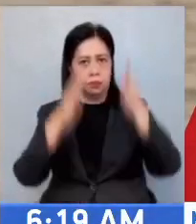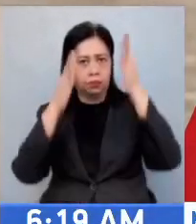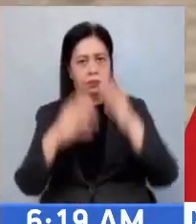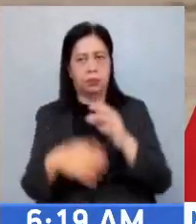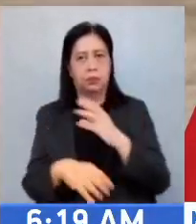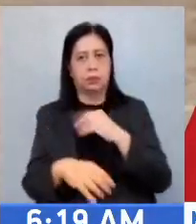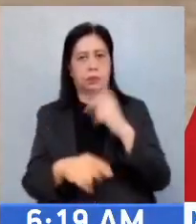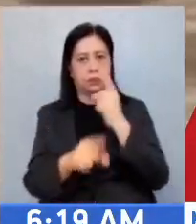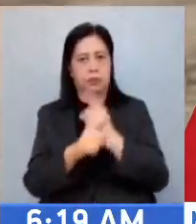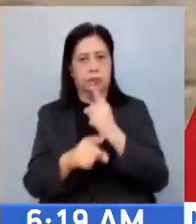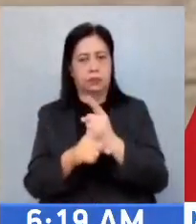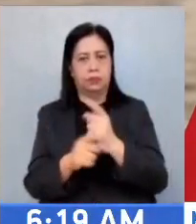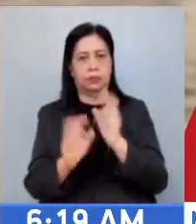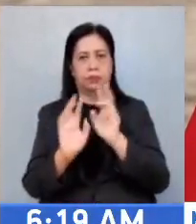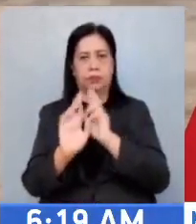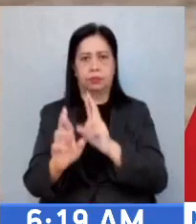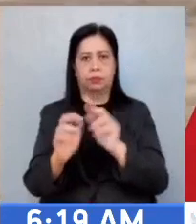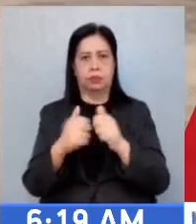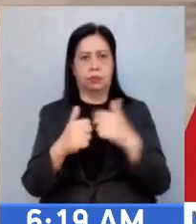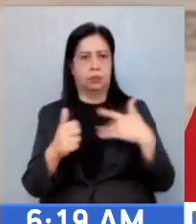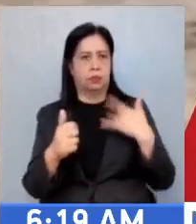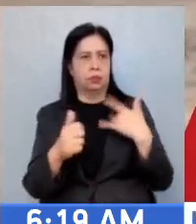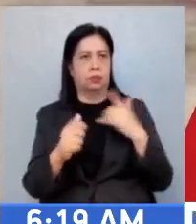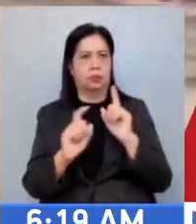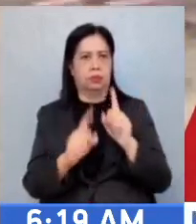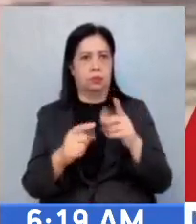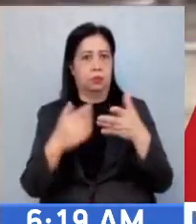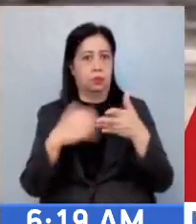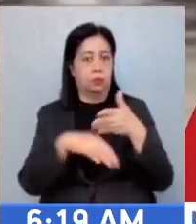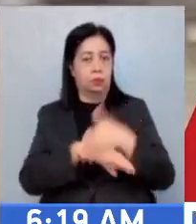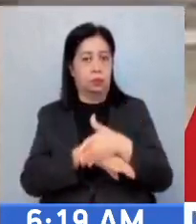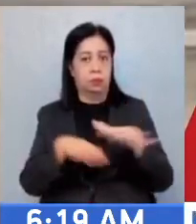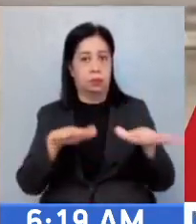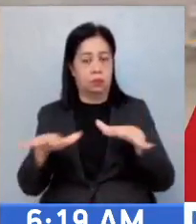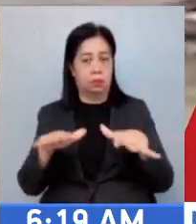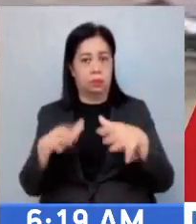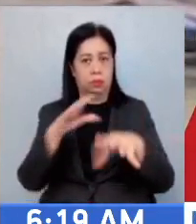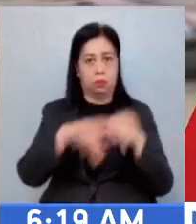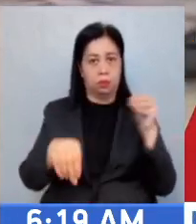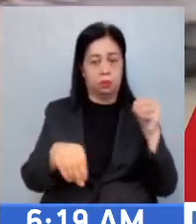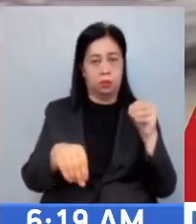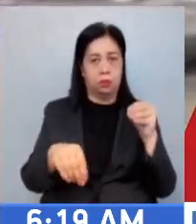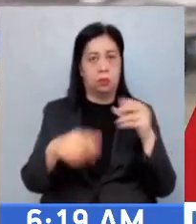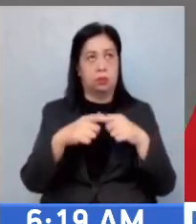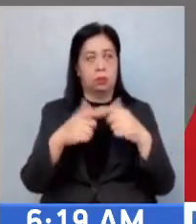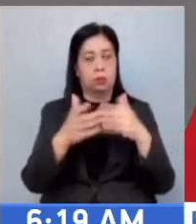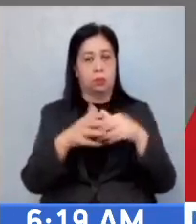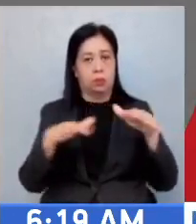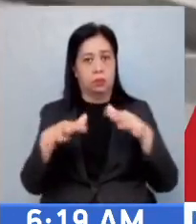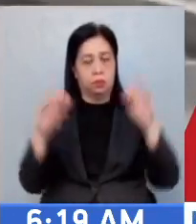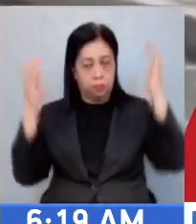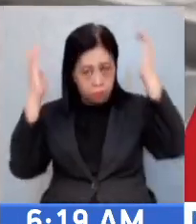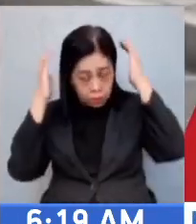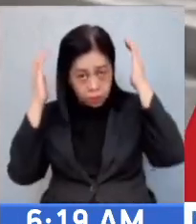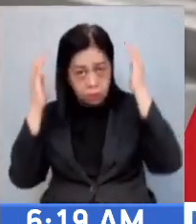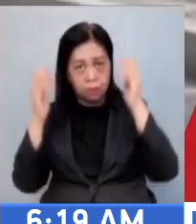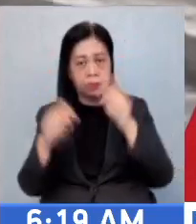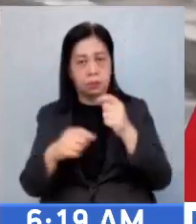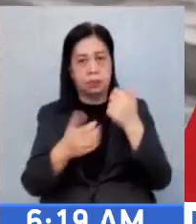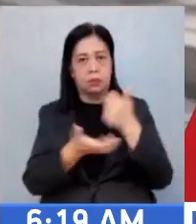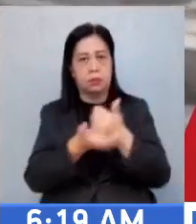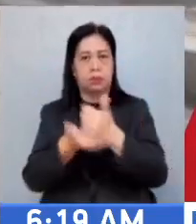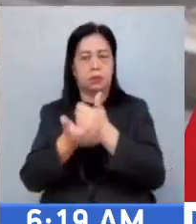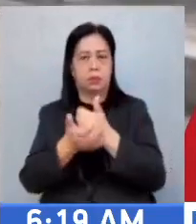ng mga tao kaagad pagkatapos ng lindol lalabas after doing the drop, cover, and hold. At maganda ang responde ng mga kapabayan natin